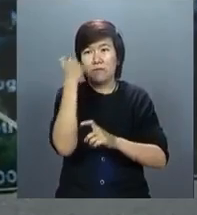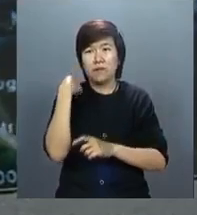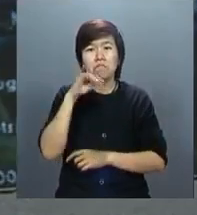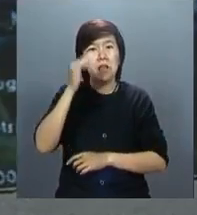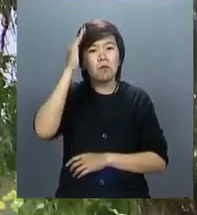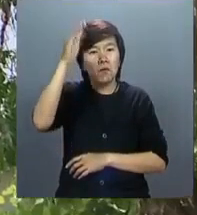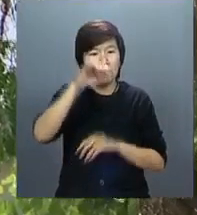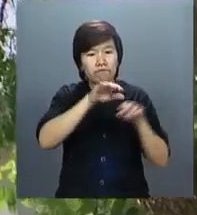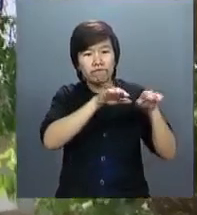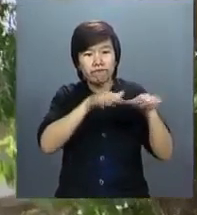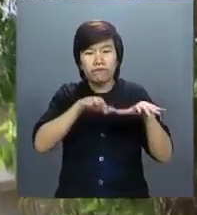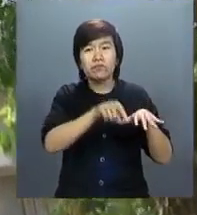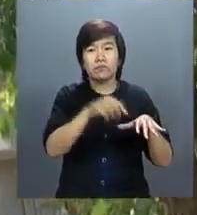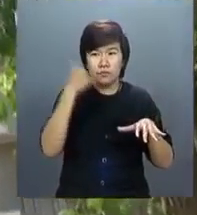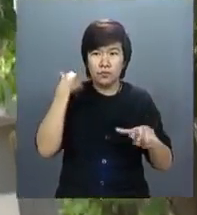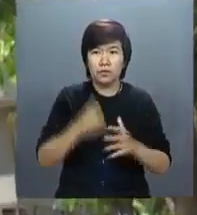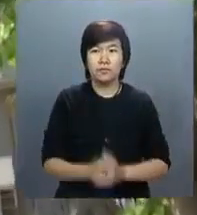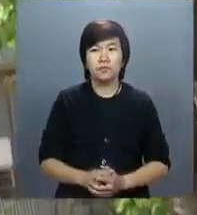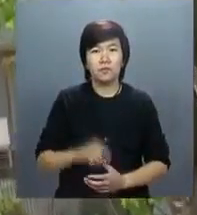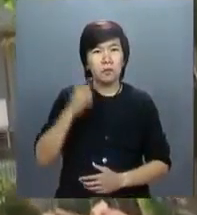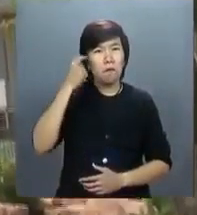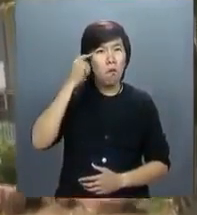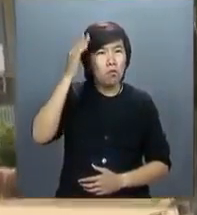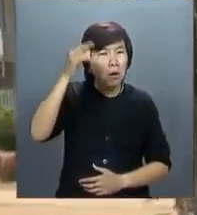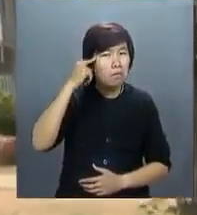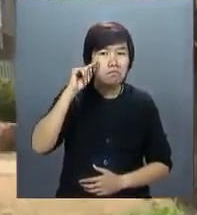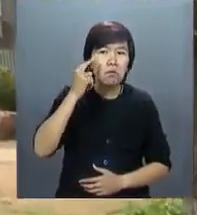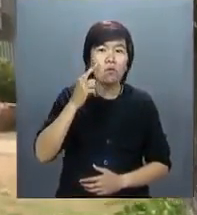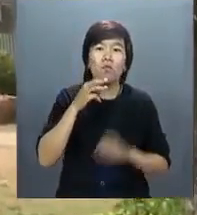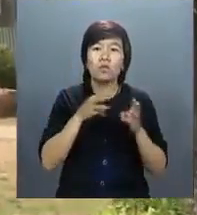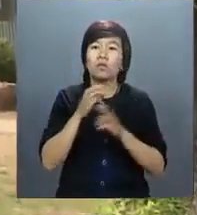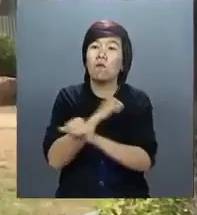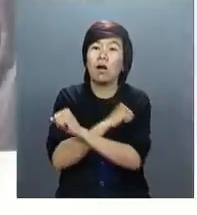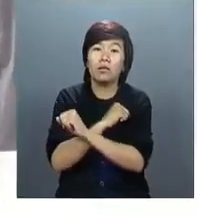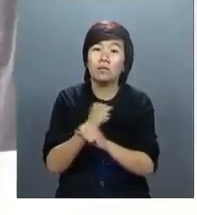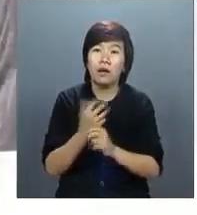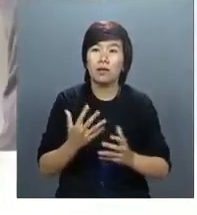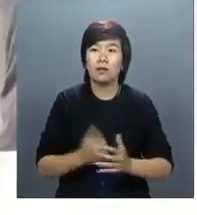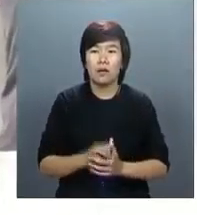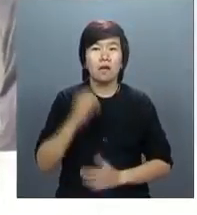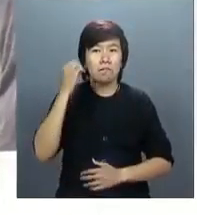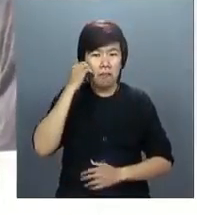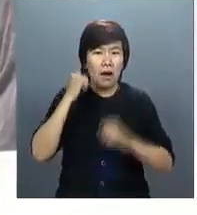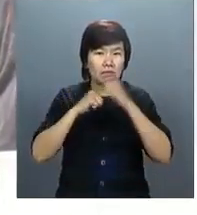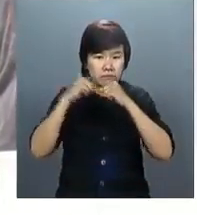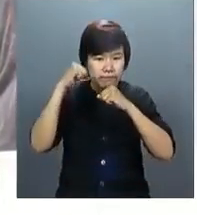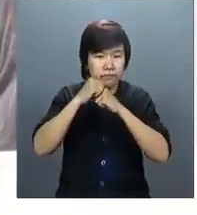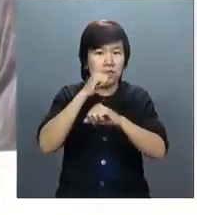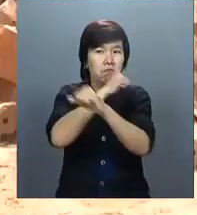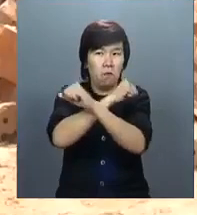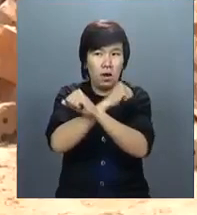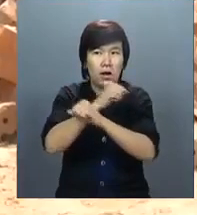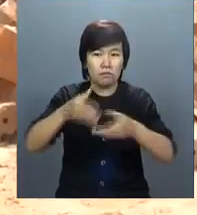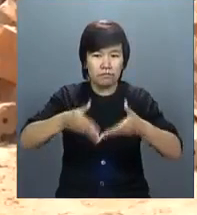ไหวได้และไม่สามารถคาดการได้ล่วงหน้าวิธีการป้องกันที่ดีที่สุดคือสร้างบ้านป้องกันแผ่นดินไหวต